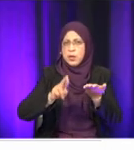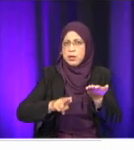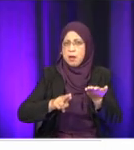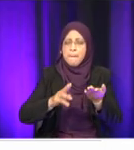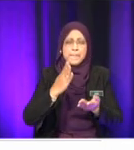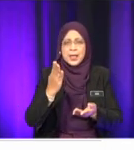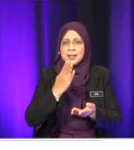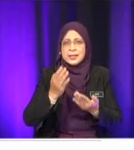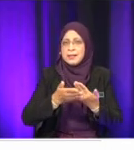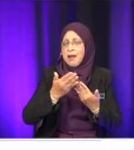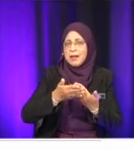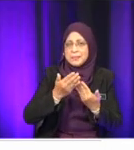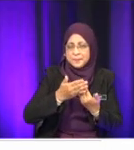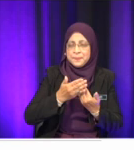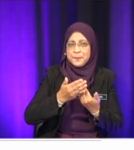kemudian